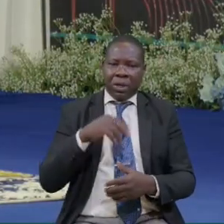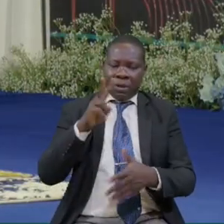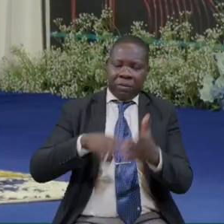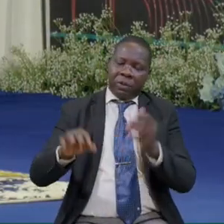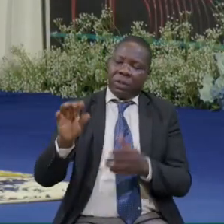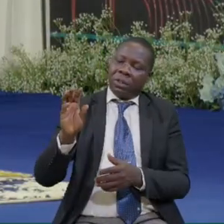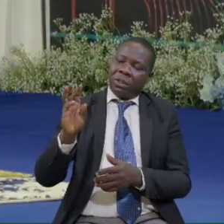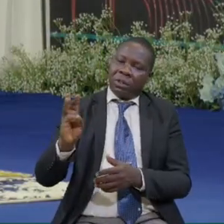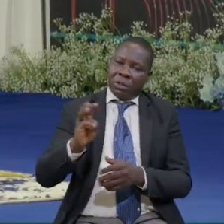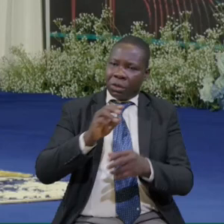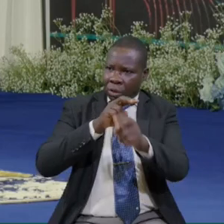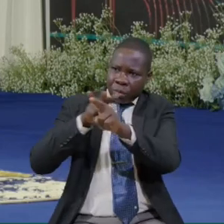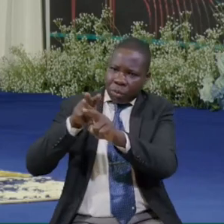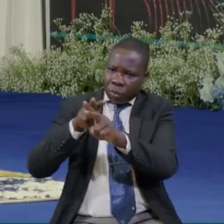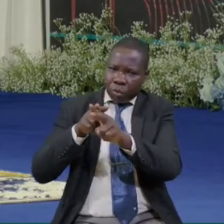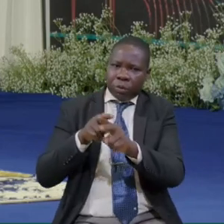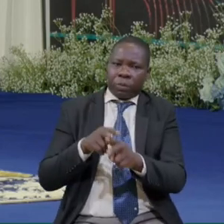verset